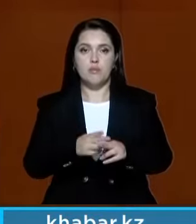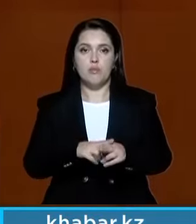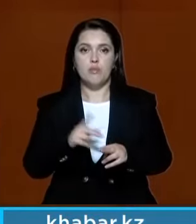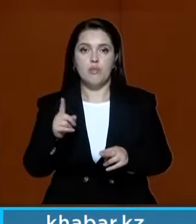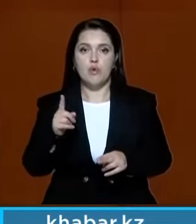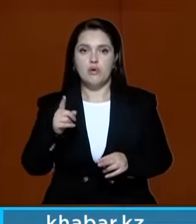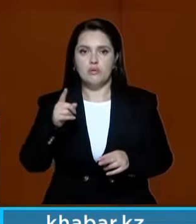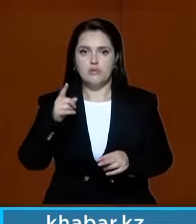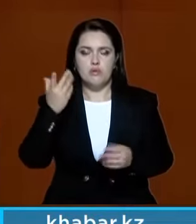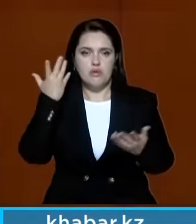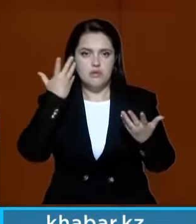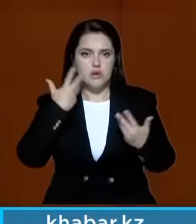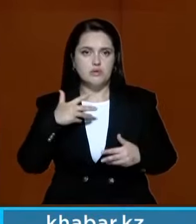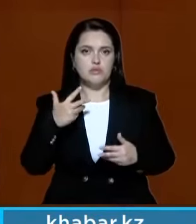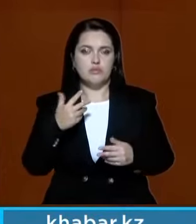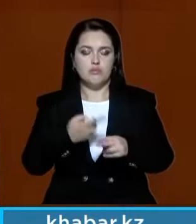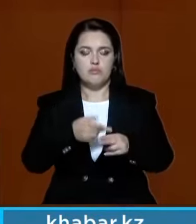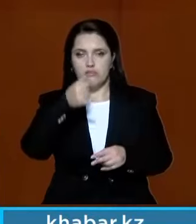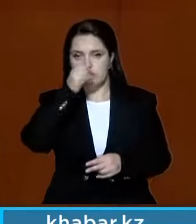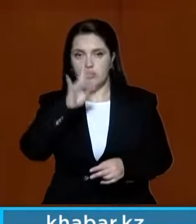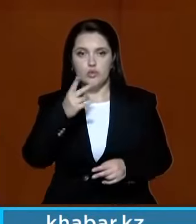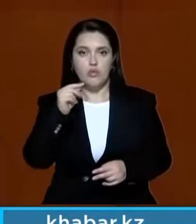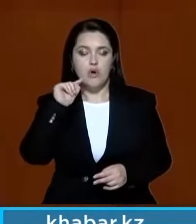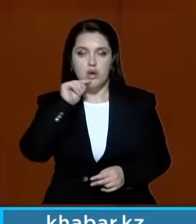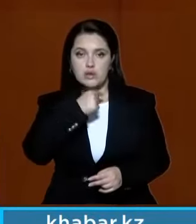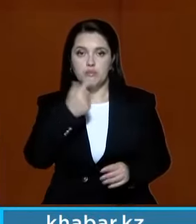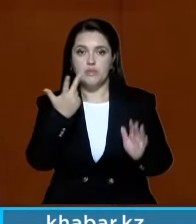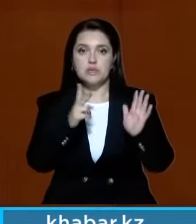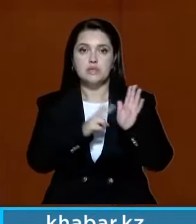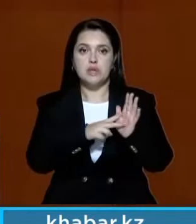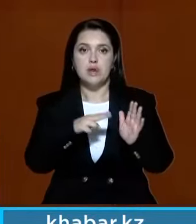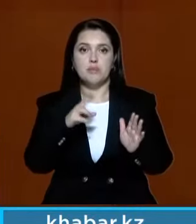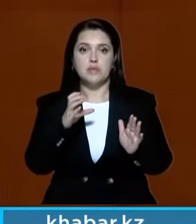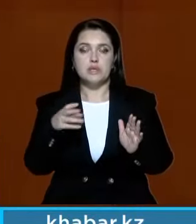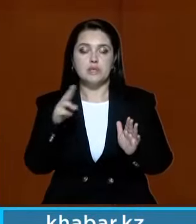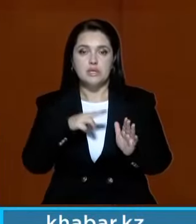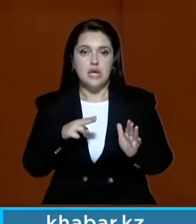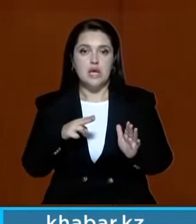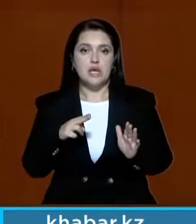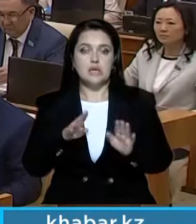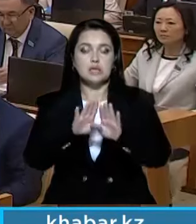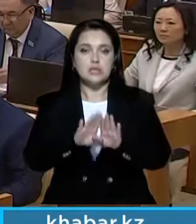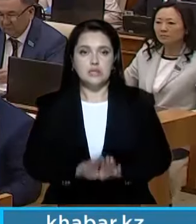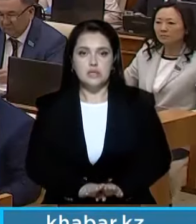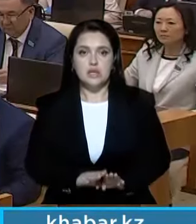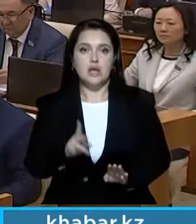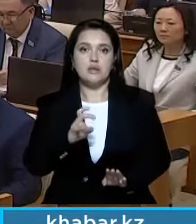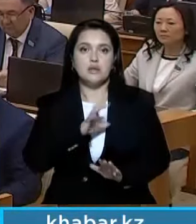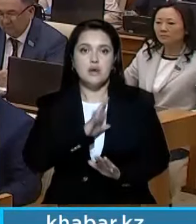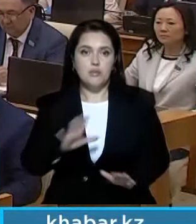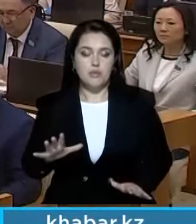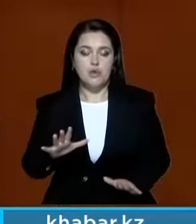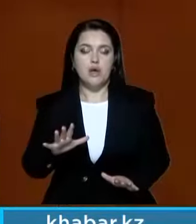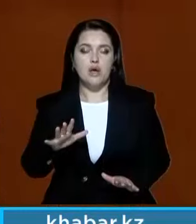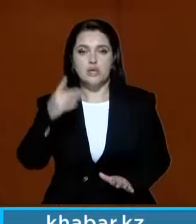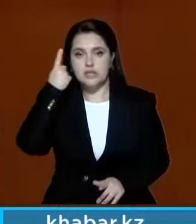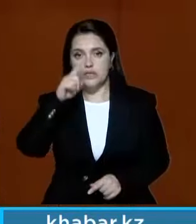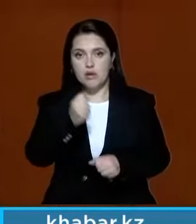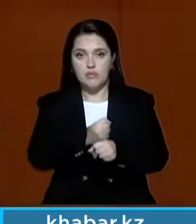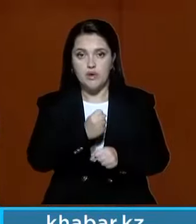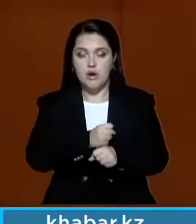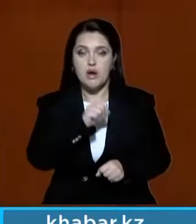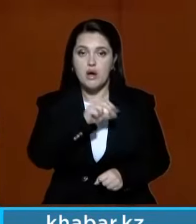непозволительная роскошь в условиях жесткой экономии средств. 37 ПСД по единому стандарту не были своевременно разработаны. На апрель